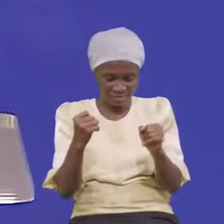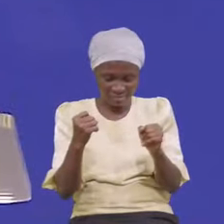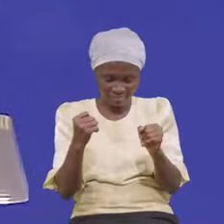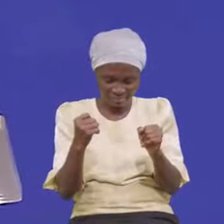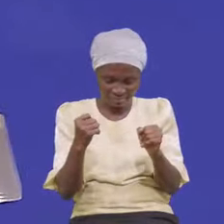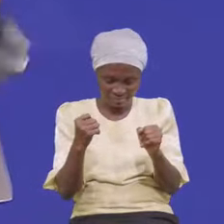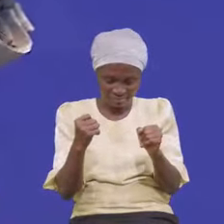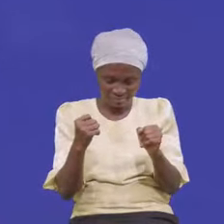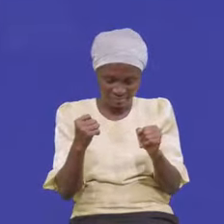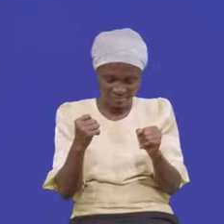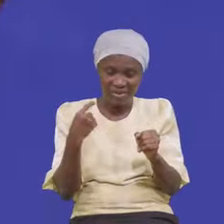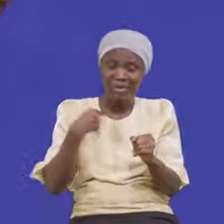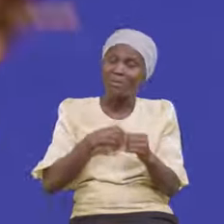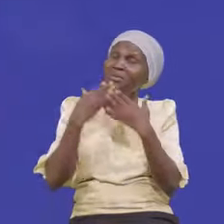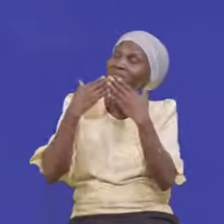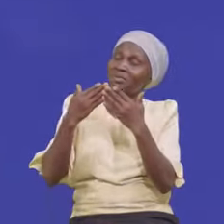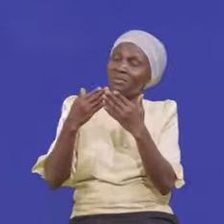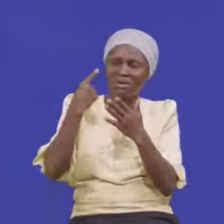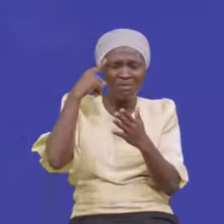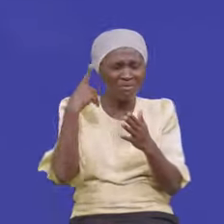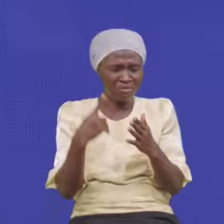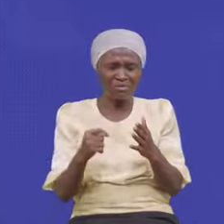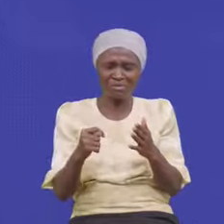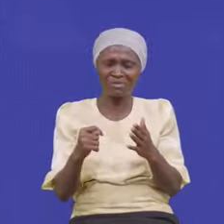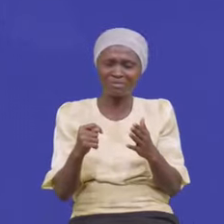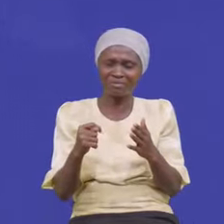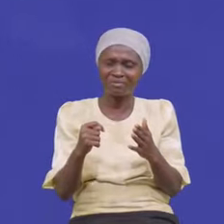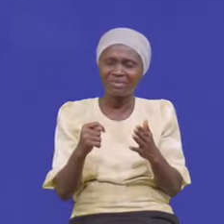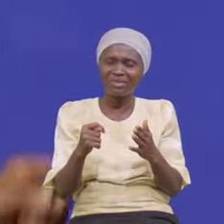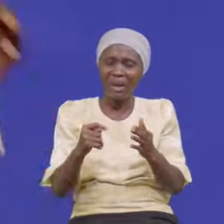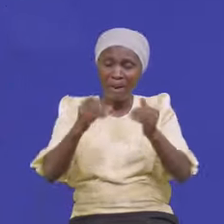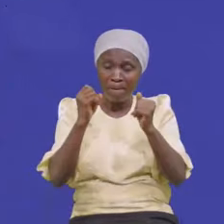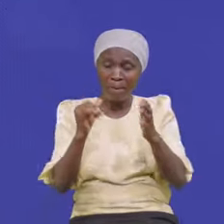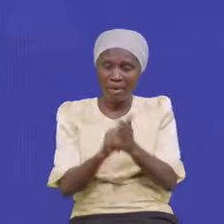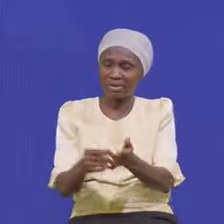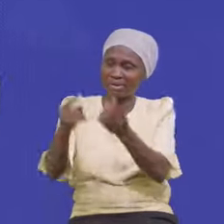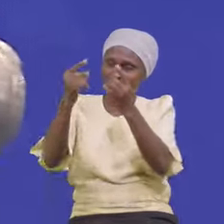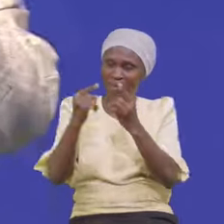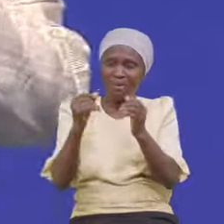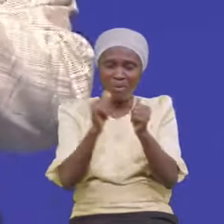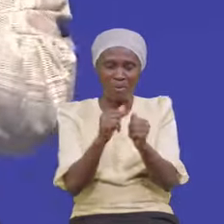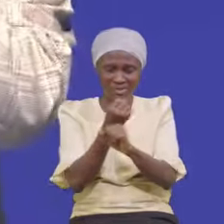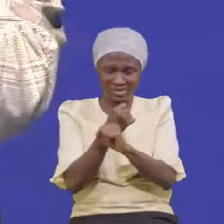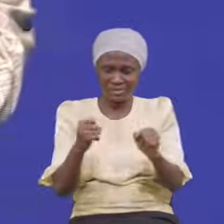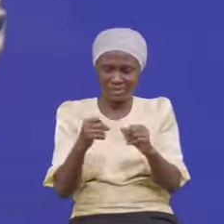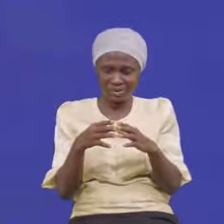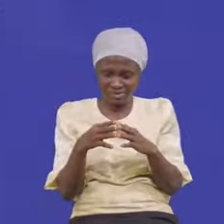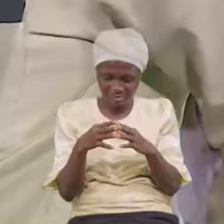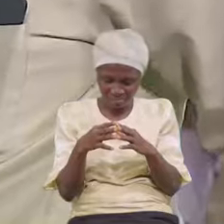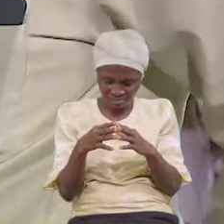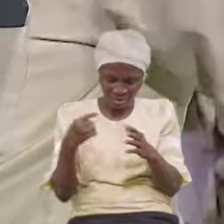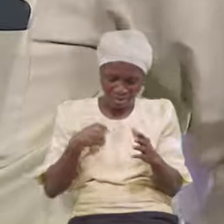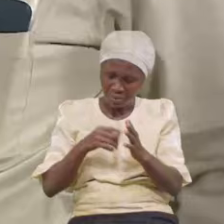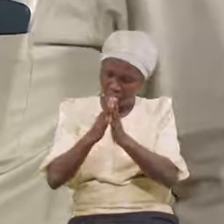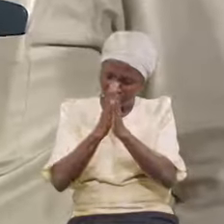వనరుల కొరకై వందనాలు. We thank you for the pardon that comes in salvation. రక్షణ ఎదారా మాకు వచ్చిన ఆశీర్వాదం కొరకై వందనాలు. I pray